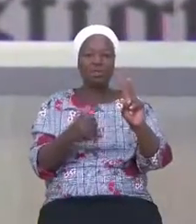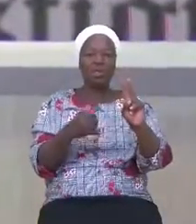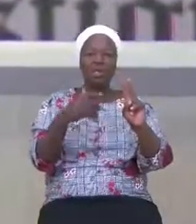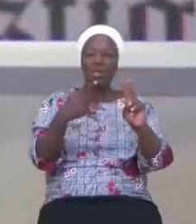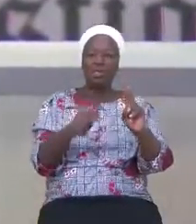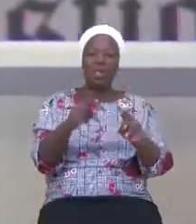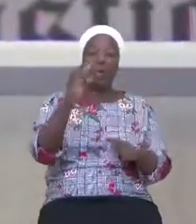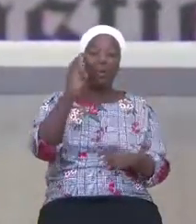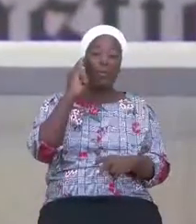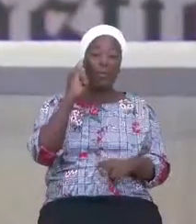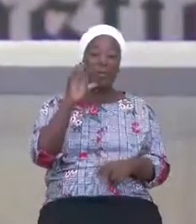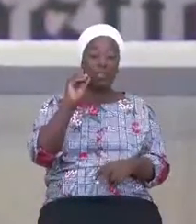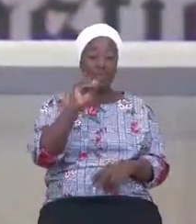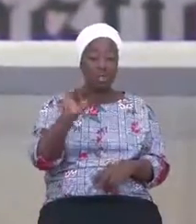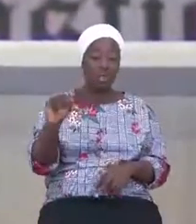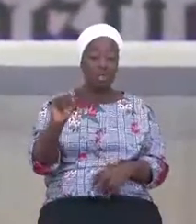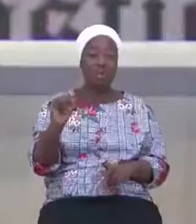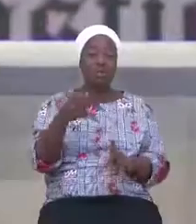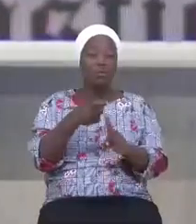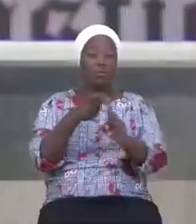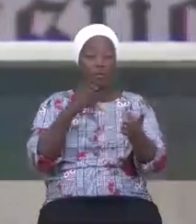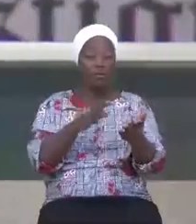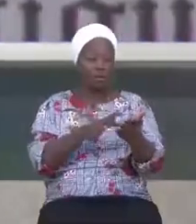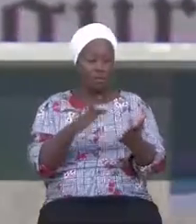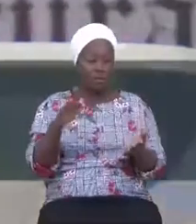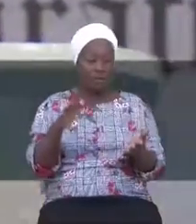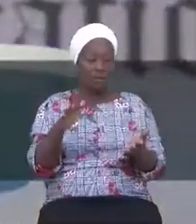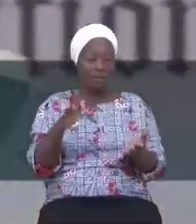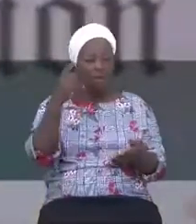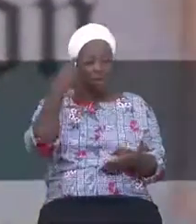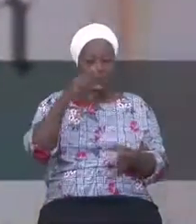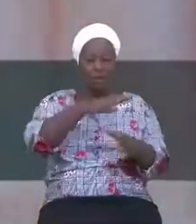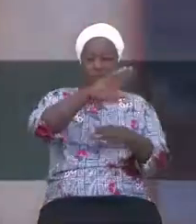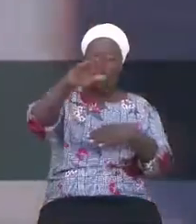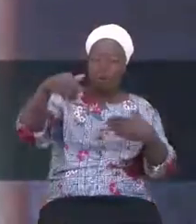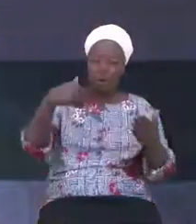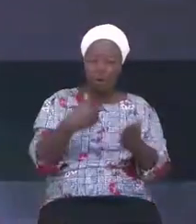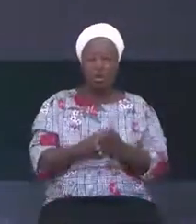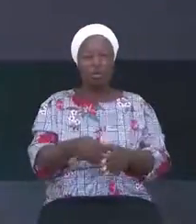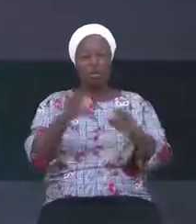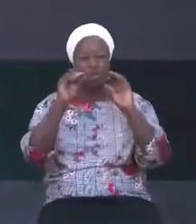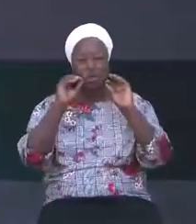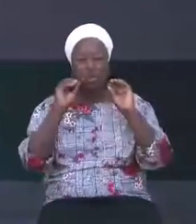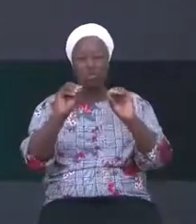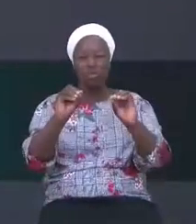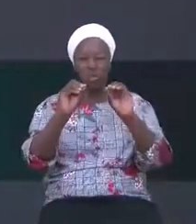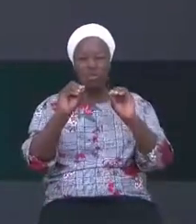message de la gloire pour toutes les créatures enseignables.